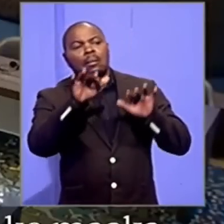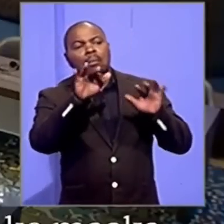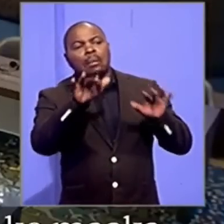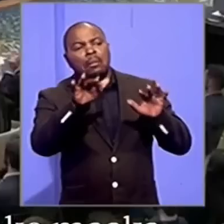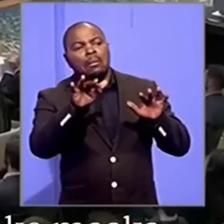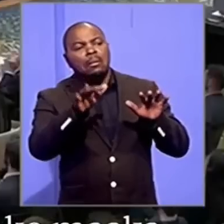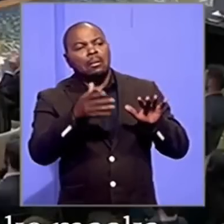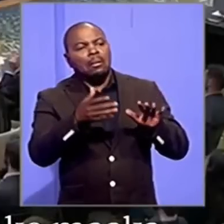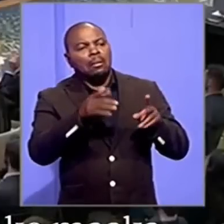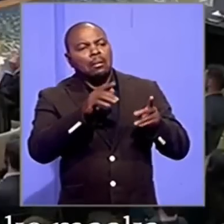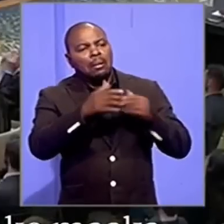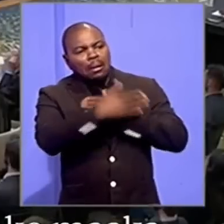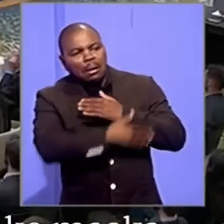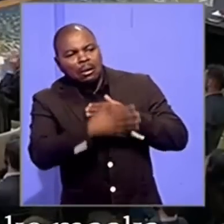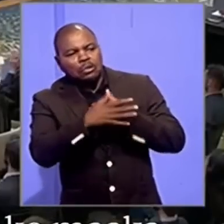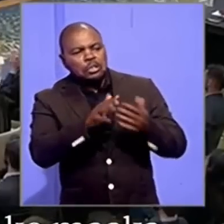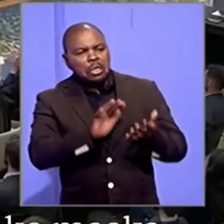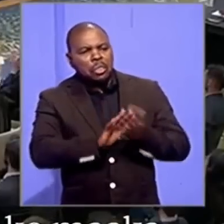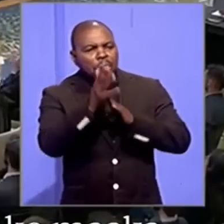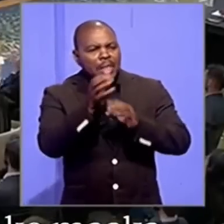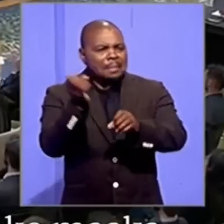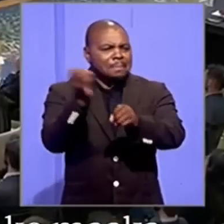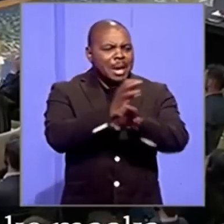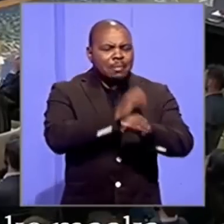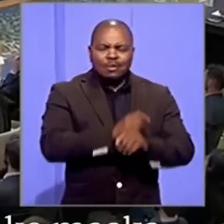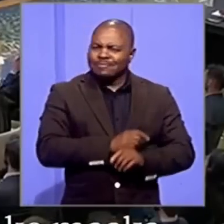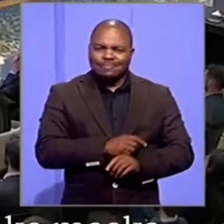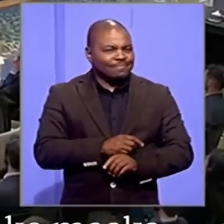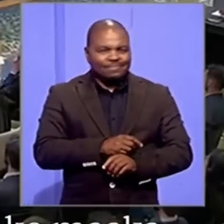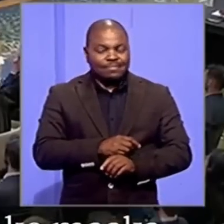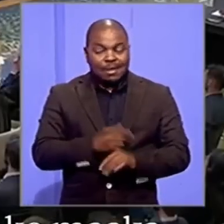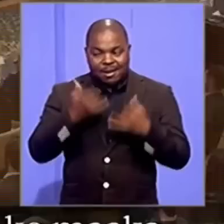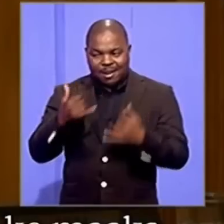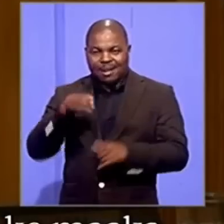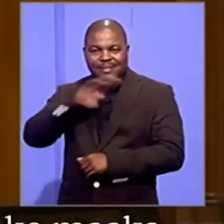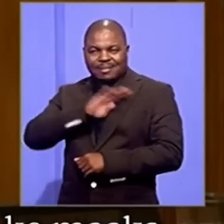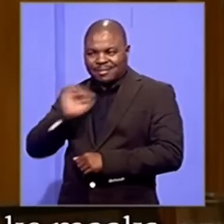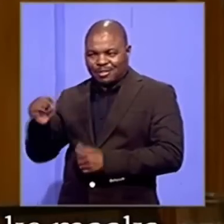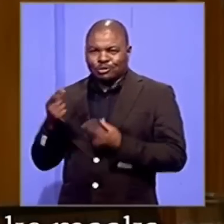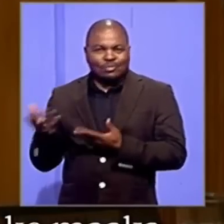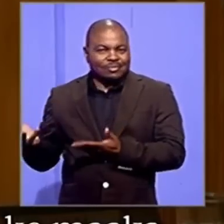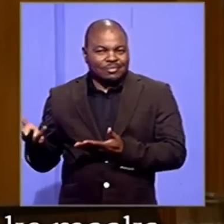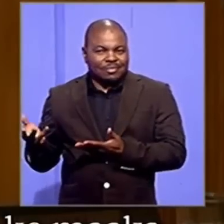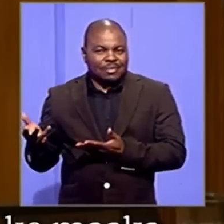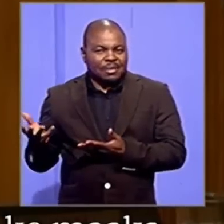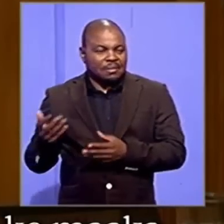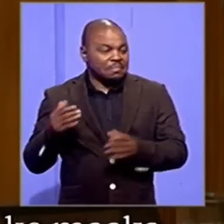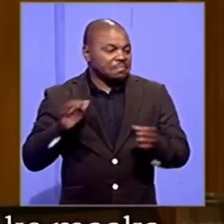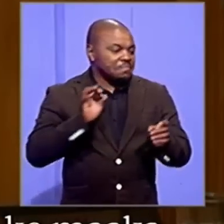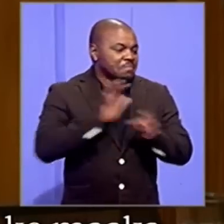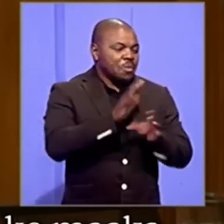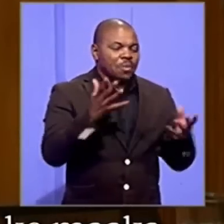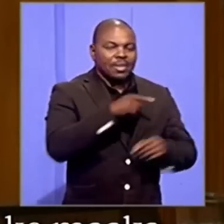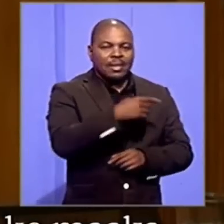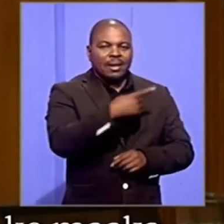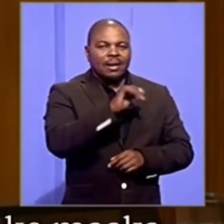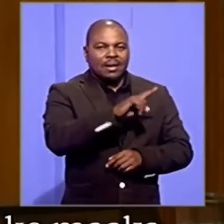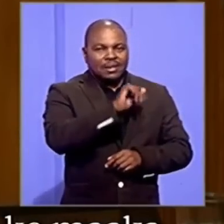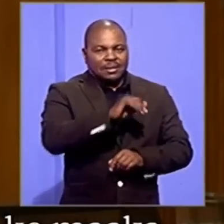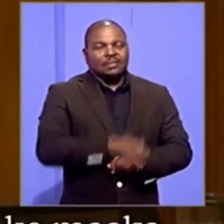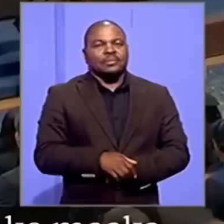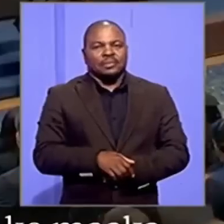kapa ditjhaba tsa dinaha tse ding e leng seo sesole sa hae se se etsang mo le Gaza jwale e